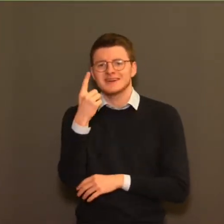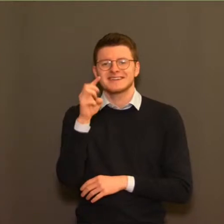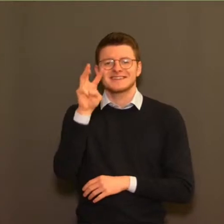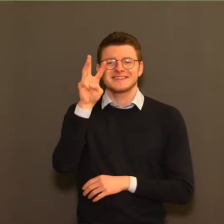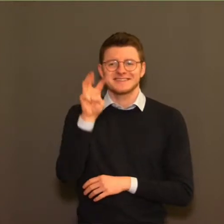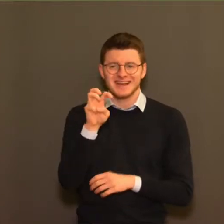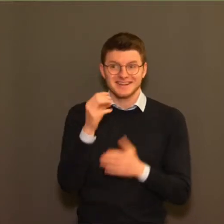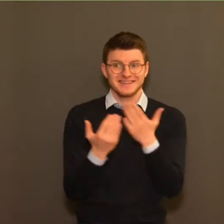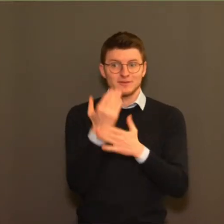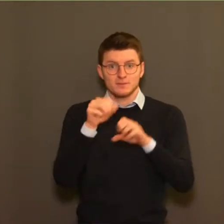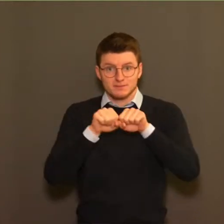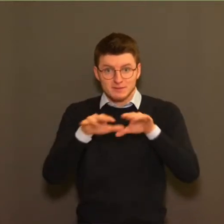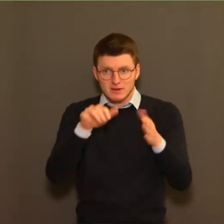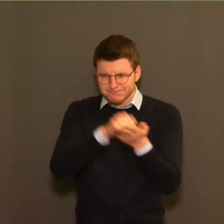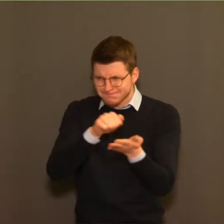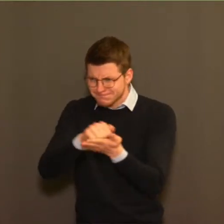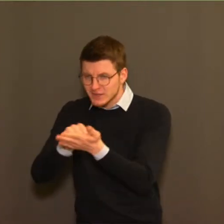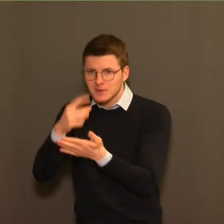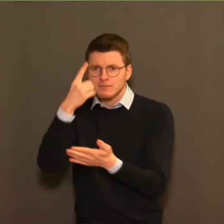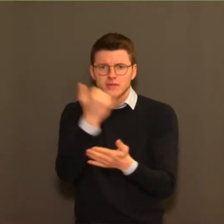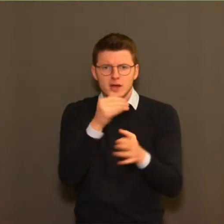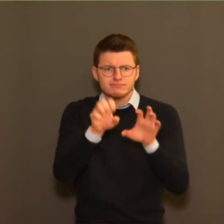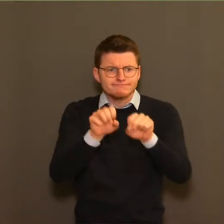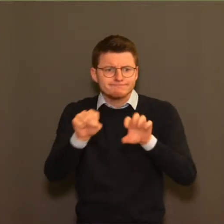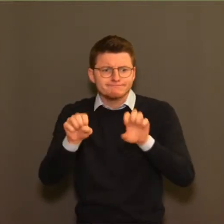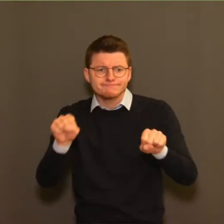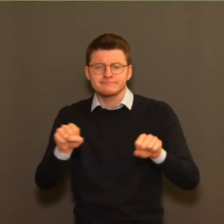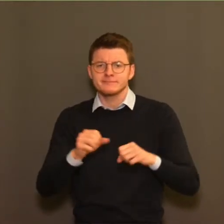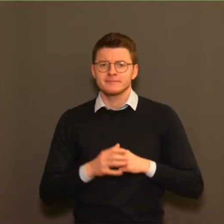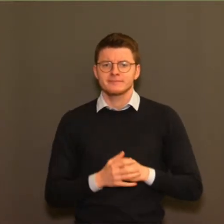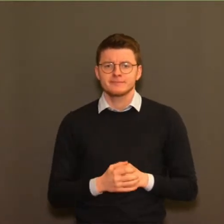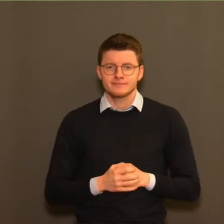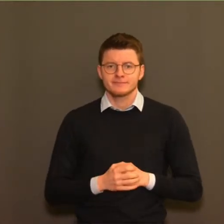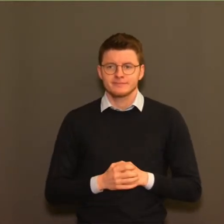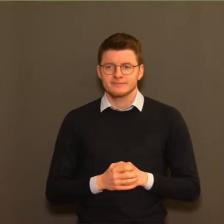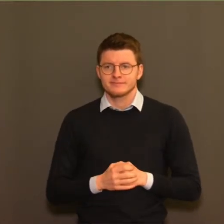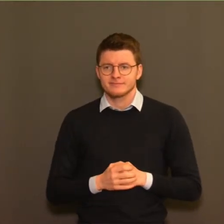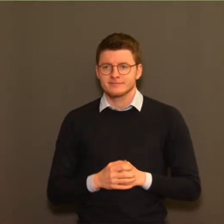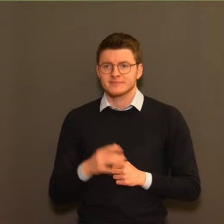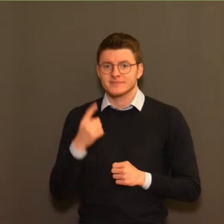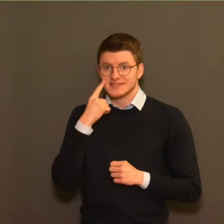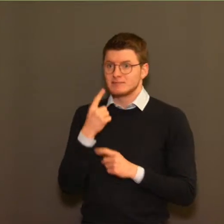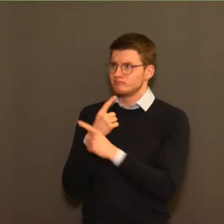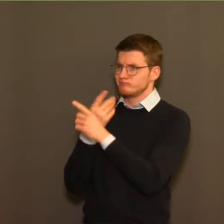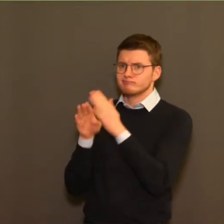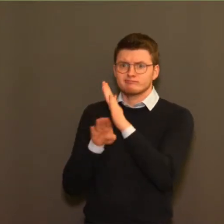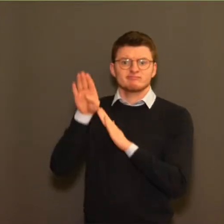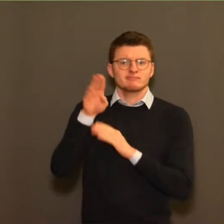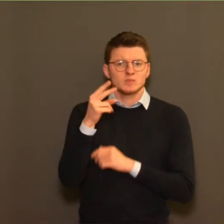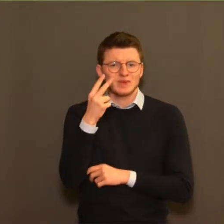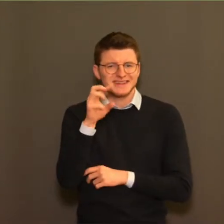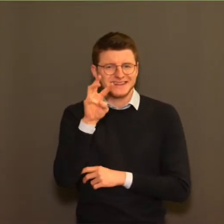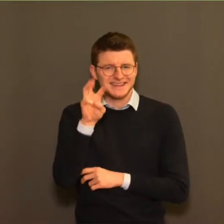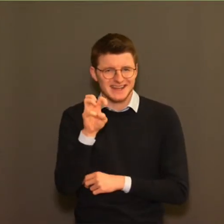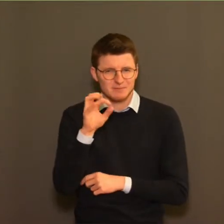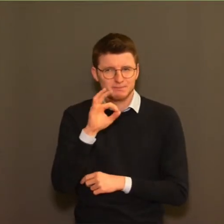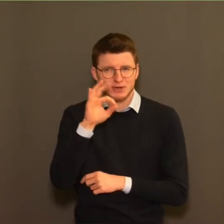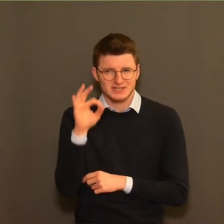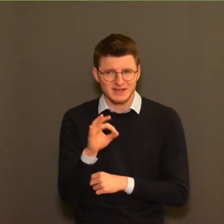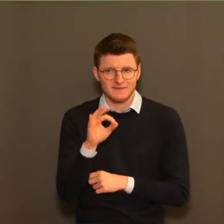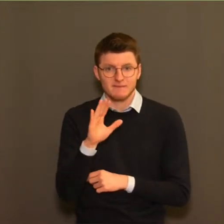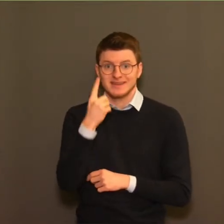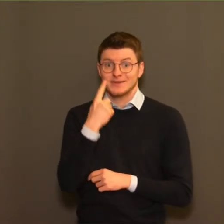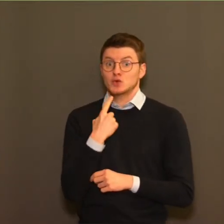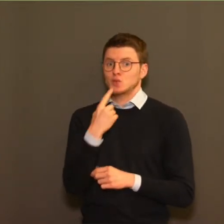4.331 nieuwe besmettingen per dag vastgesteld. Dat is een toename van 32% op